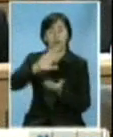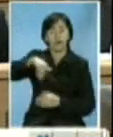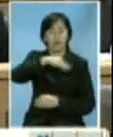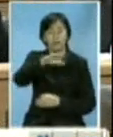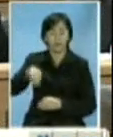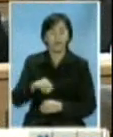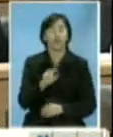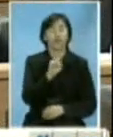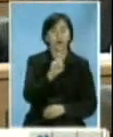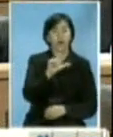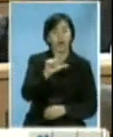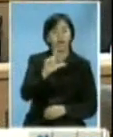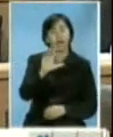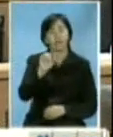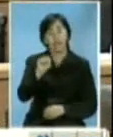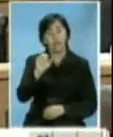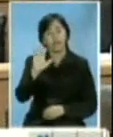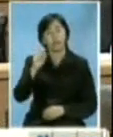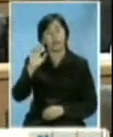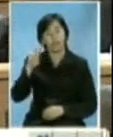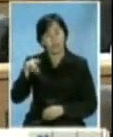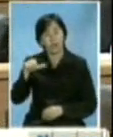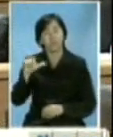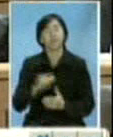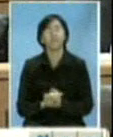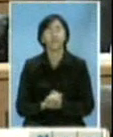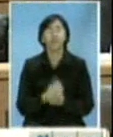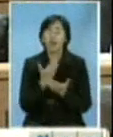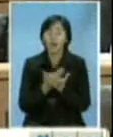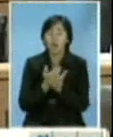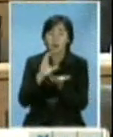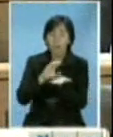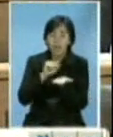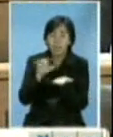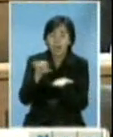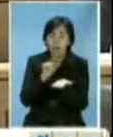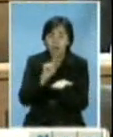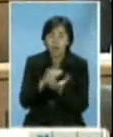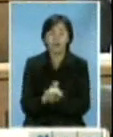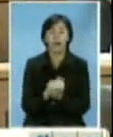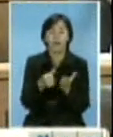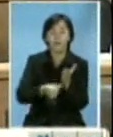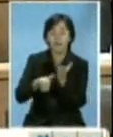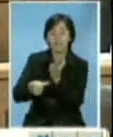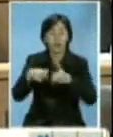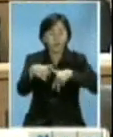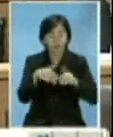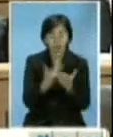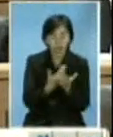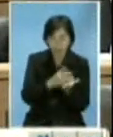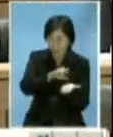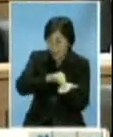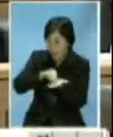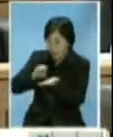2,5 25,000ล้านบาทซึ่งเป็นเงินที่เก็บมาจากภาษีของพี่น้องประชาชนทุกบาท